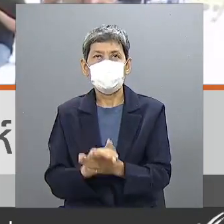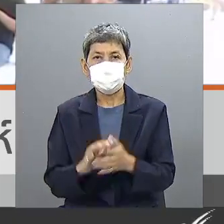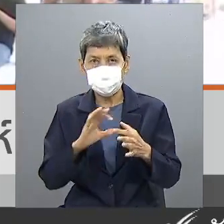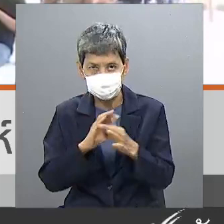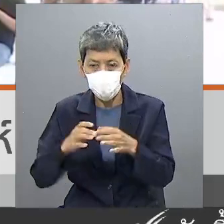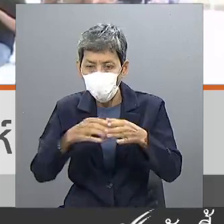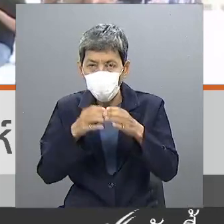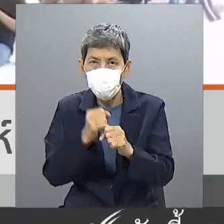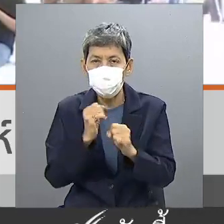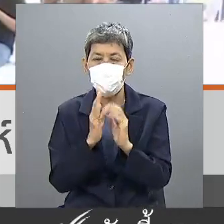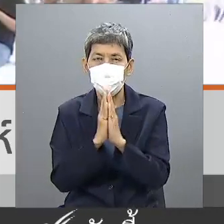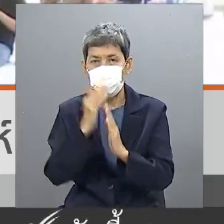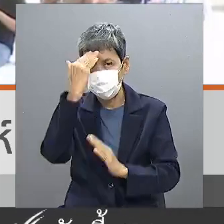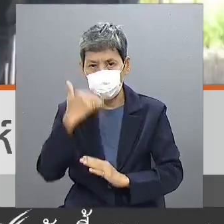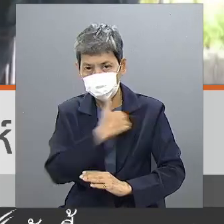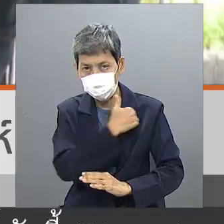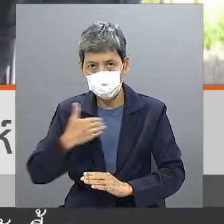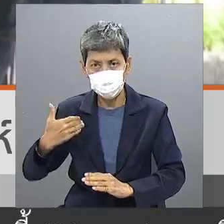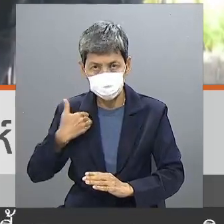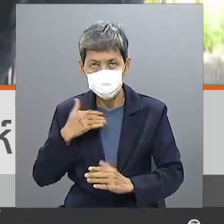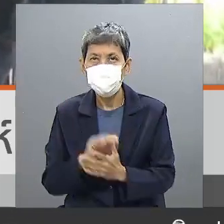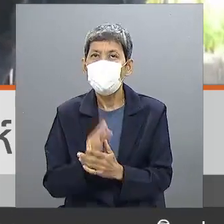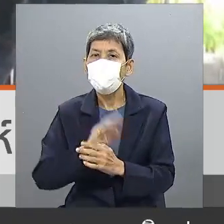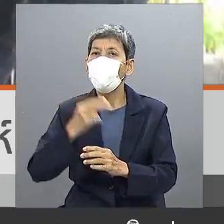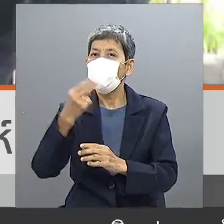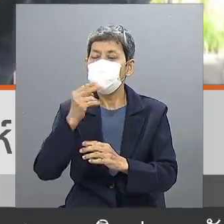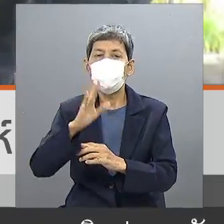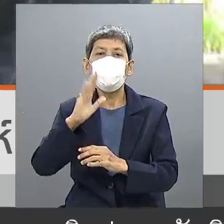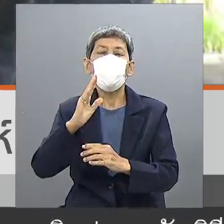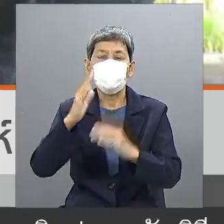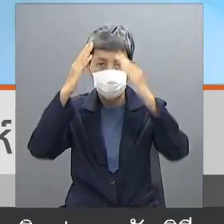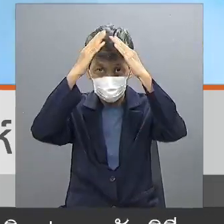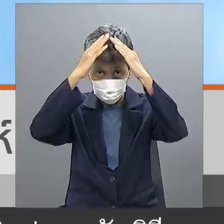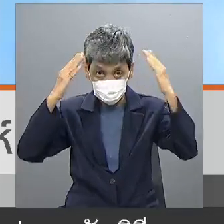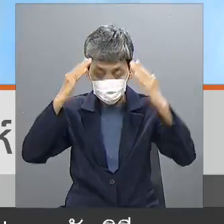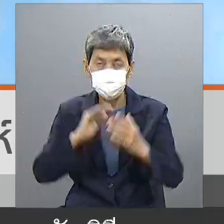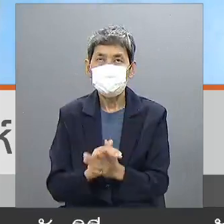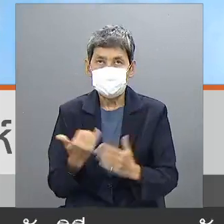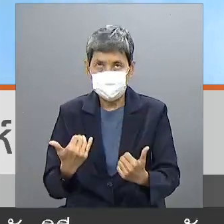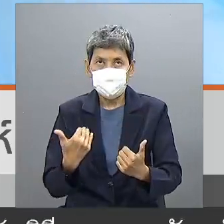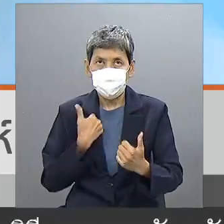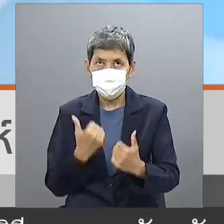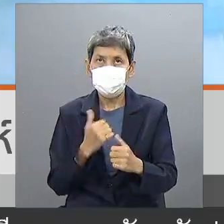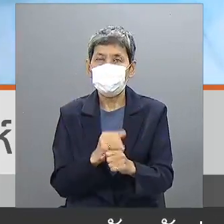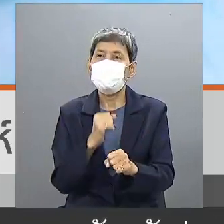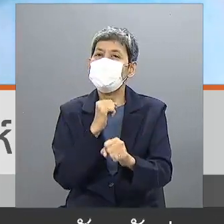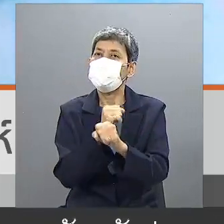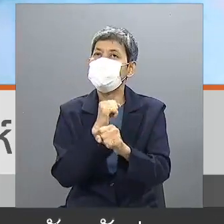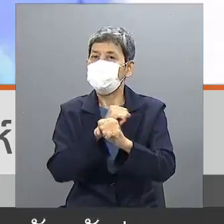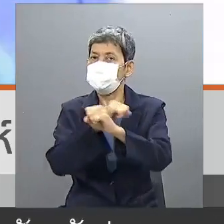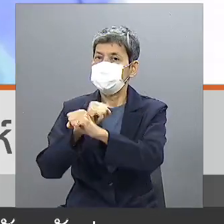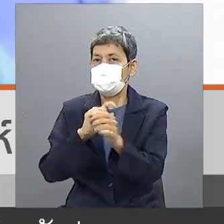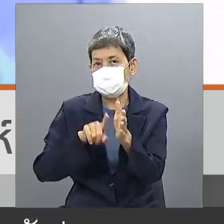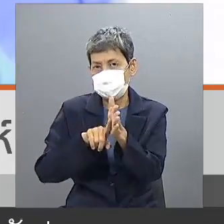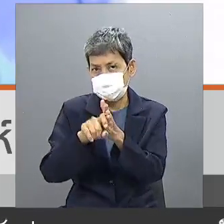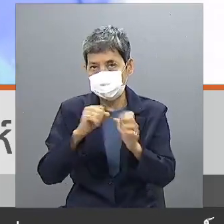าสนาคริสต์ในเขตก่อเวิร์บของนครโฮจิมินห์โดยรัฐบาลท้องถิ่นมีคำสั่งให้ใช้มาตรการควบคุมโรคในเขตดังกล่าวอย่